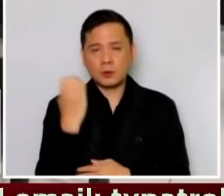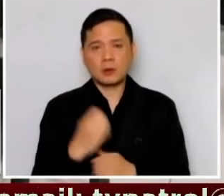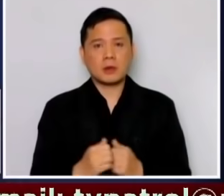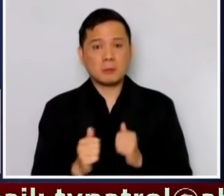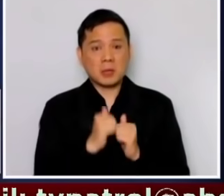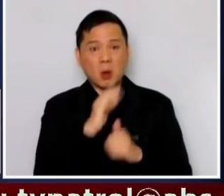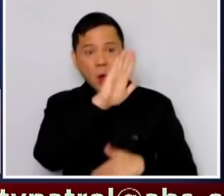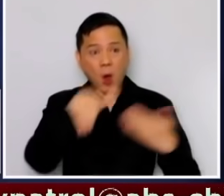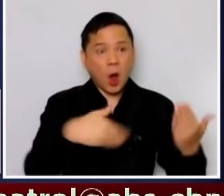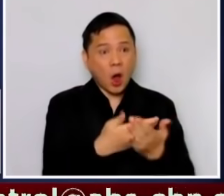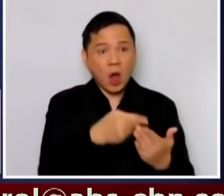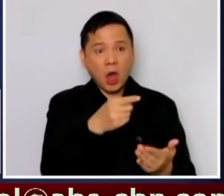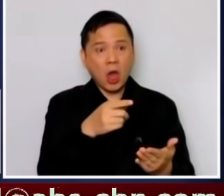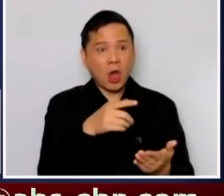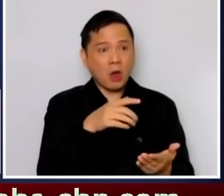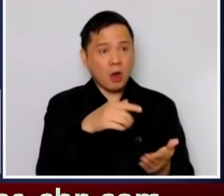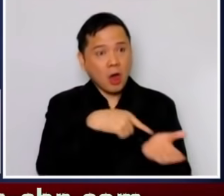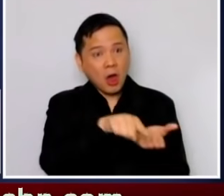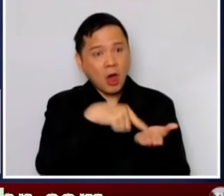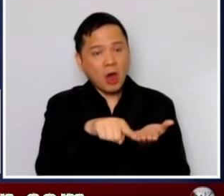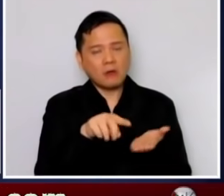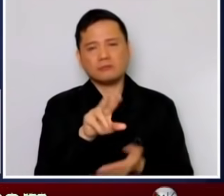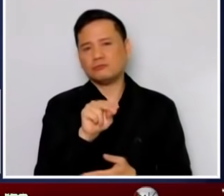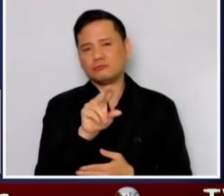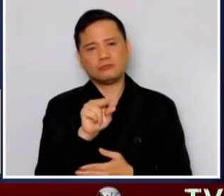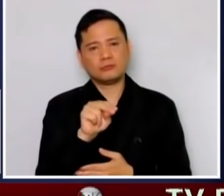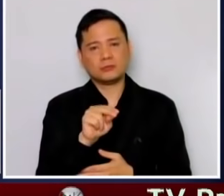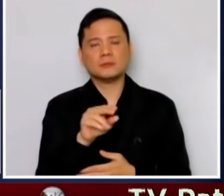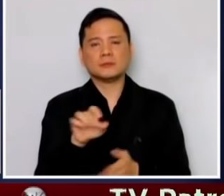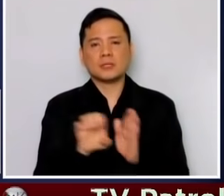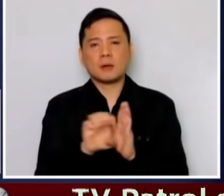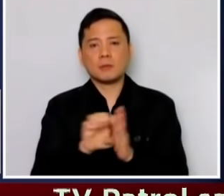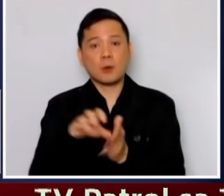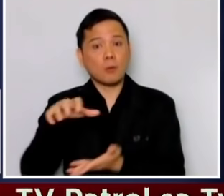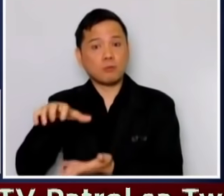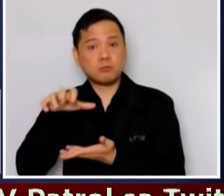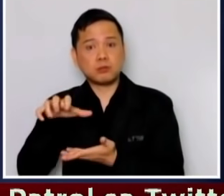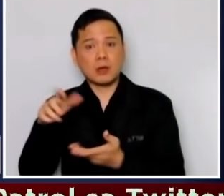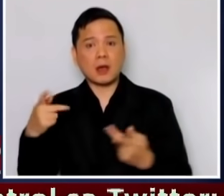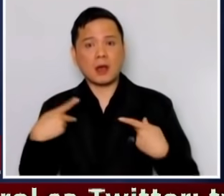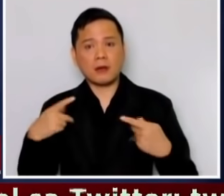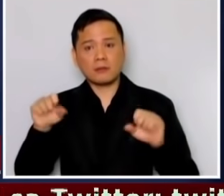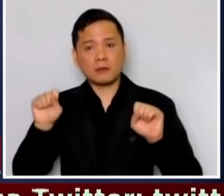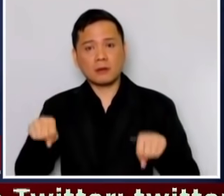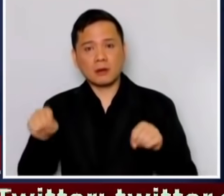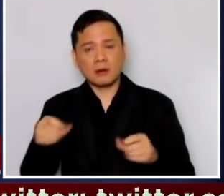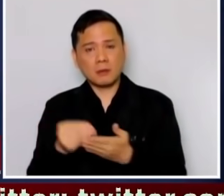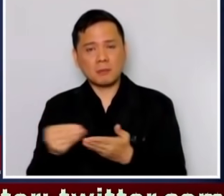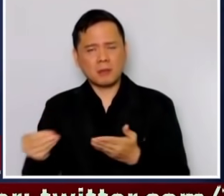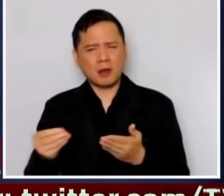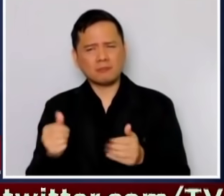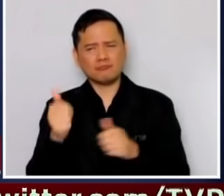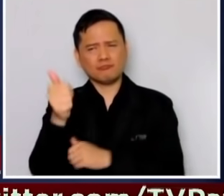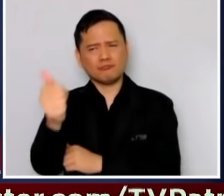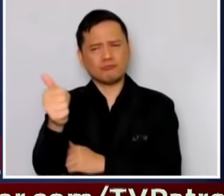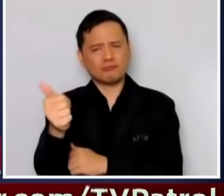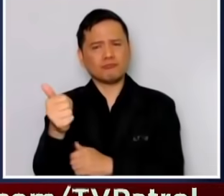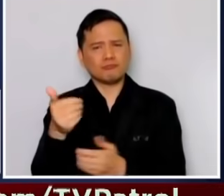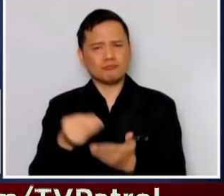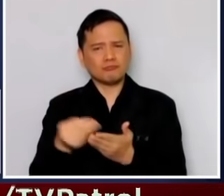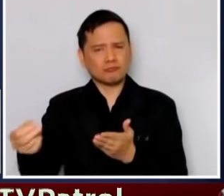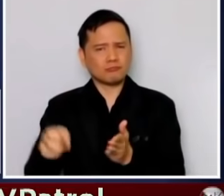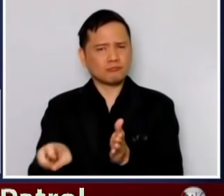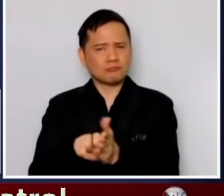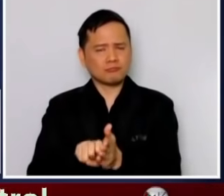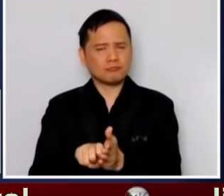makauwi. For those people na may kakayahan, ang ikiusap kami na sana magkusa na sila